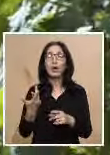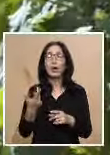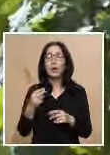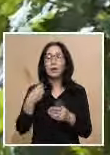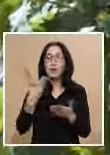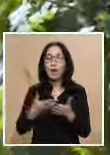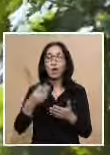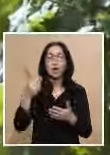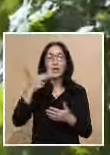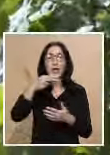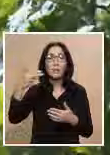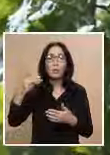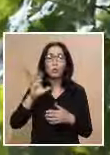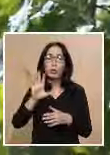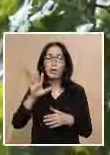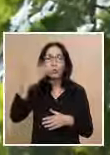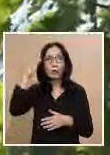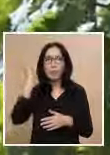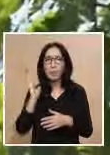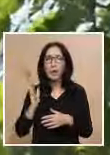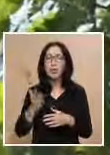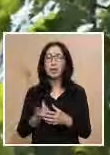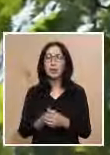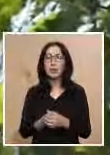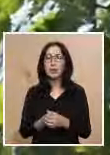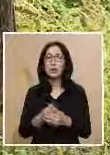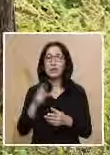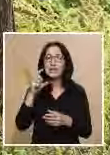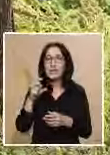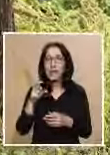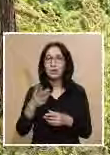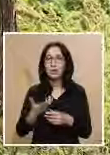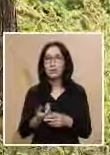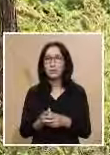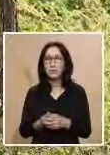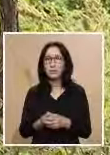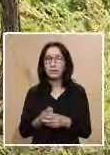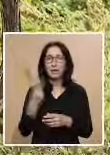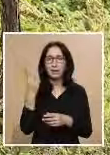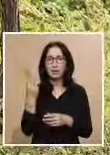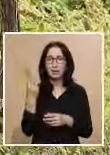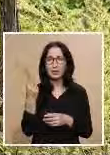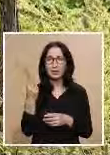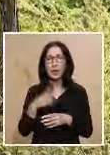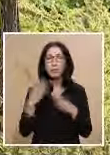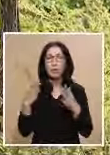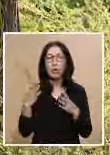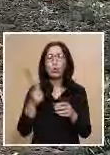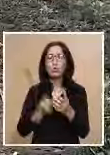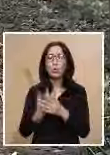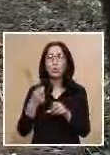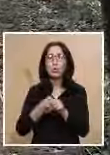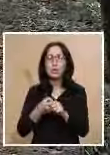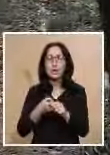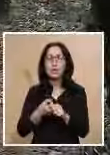сорта на неговата майка. Имаме и подобен на Велика сорт, Сияна. Два